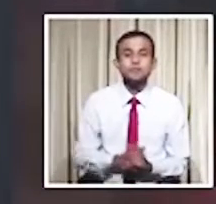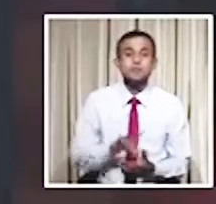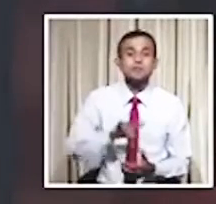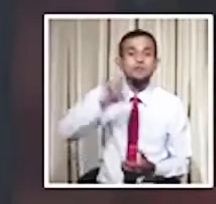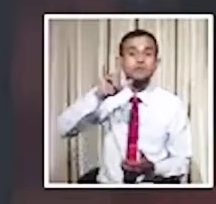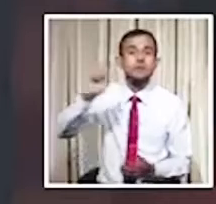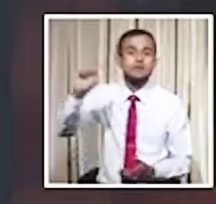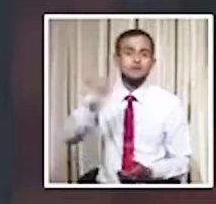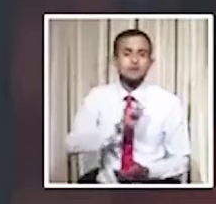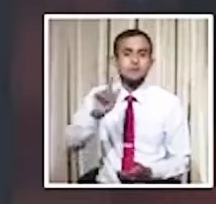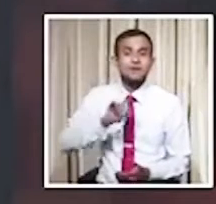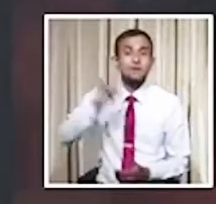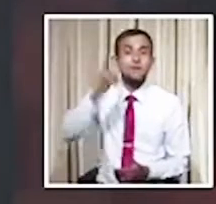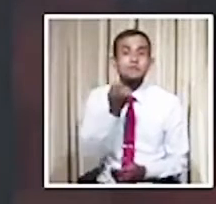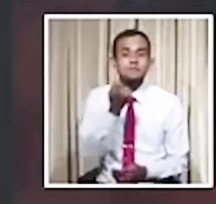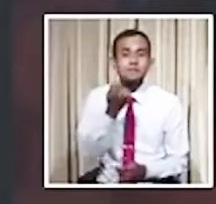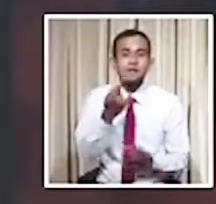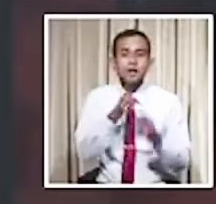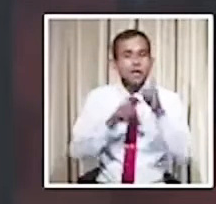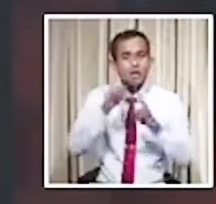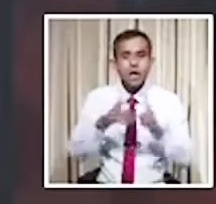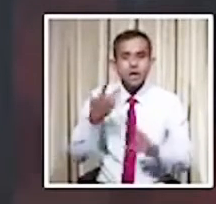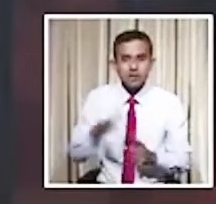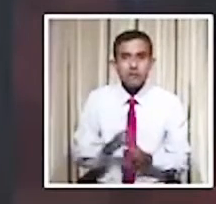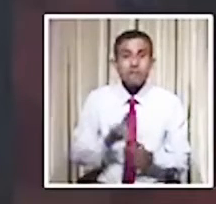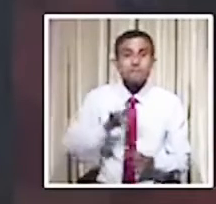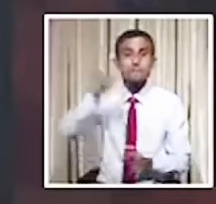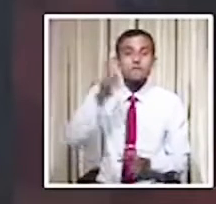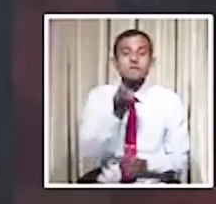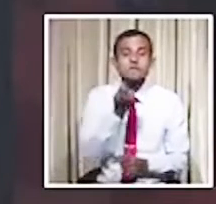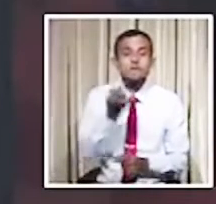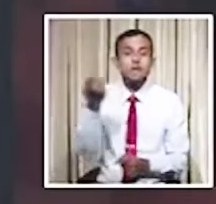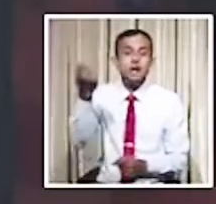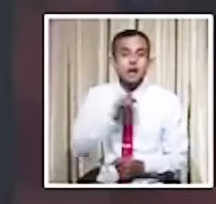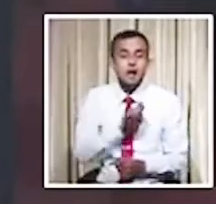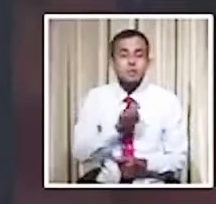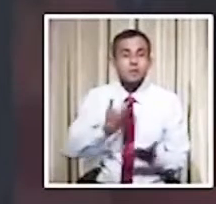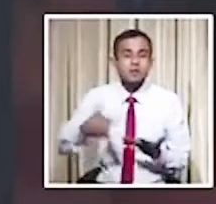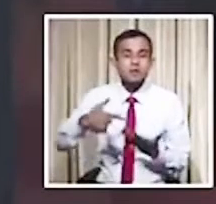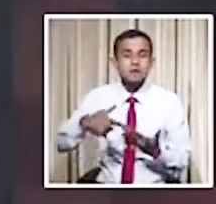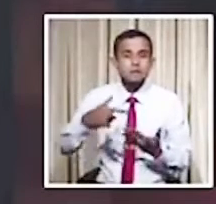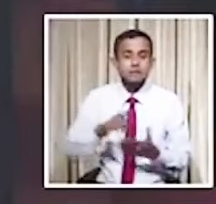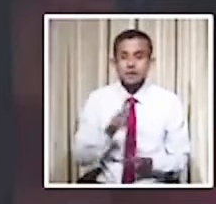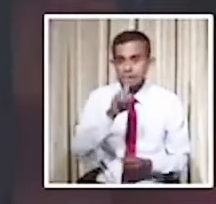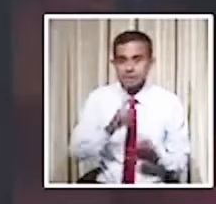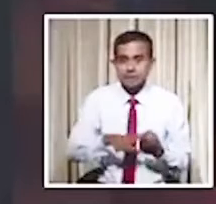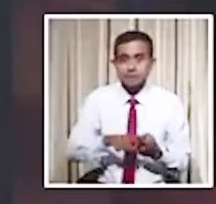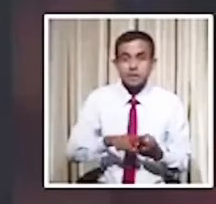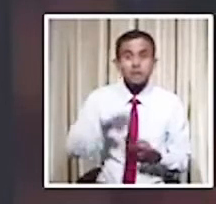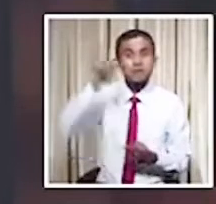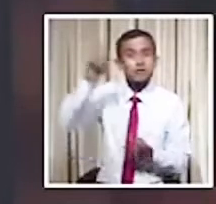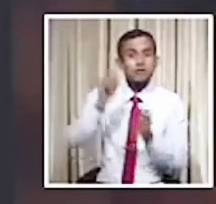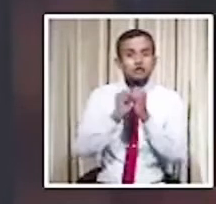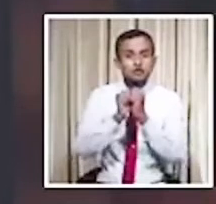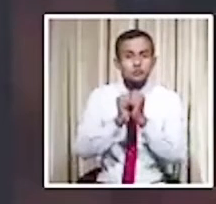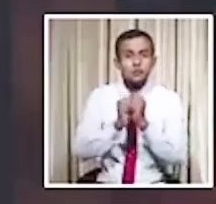உலக நாடுகளை மூடப்பட்ட நிலையில் குறிப்பாக இந்தியாவில் 20 மாதங்களுக்கு பிறகு சுற்றுலா விசா இவ்வாறுமே வழங்கப்பட்டது. நியூசிலாந்து, ஆஸ்திரேலியா